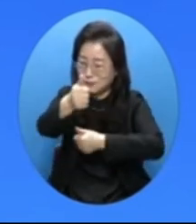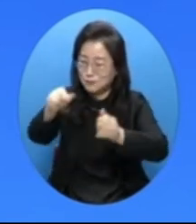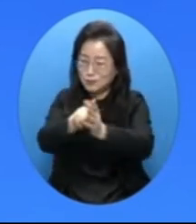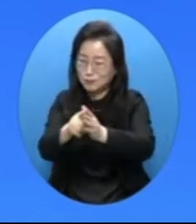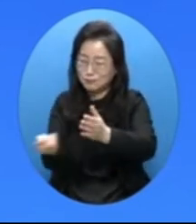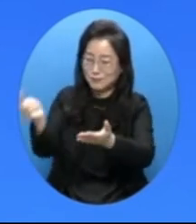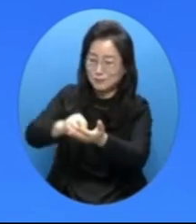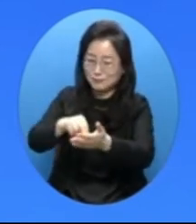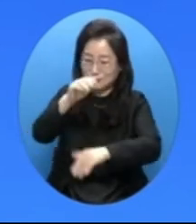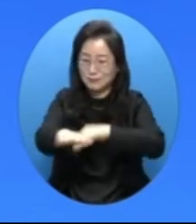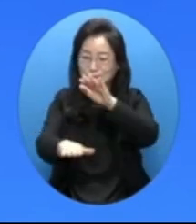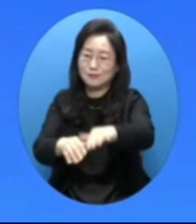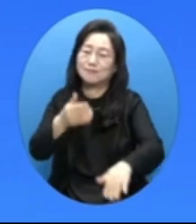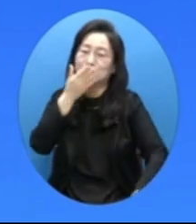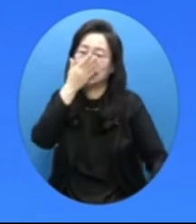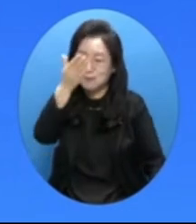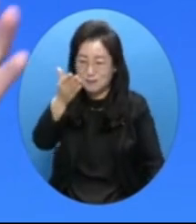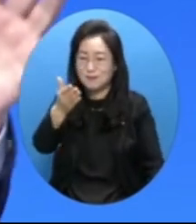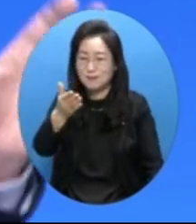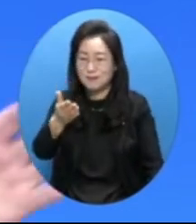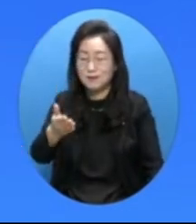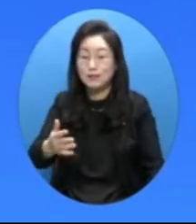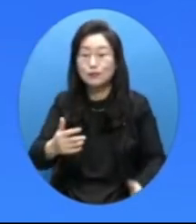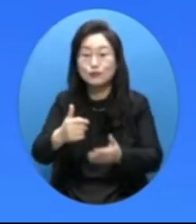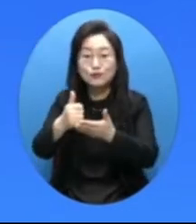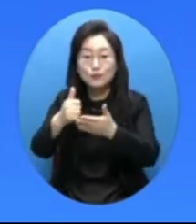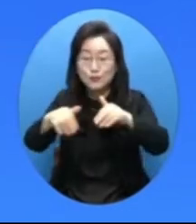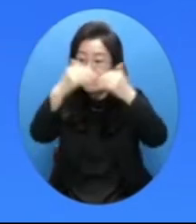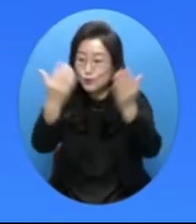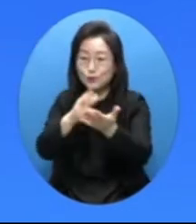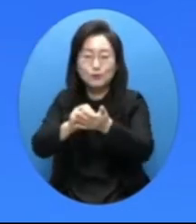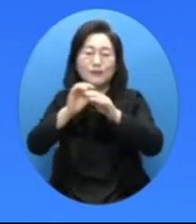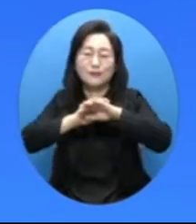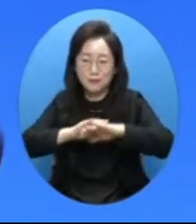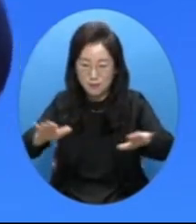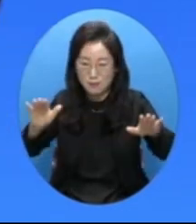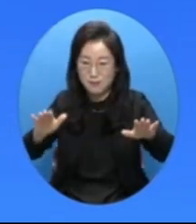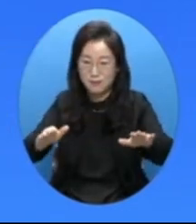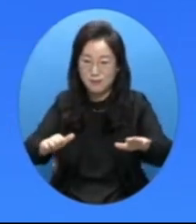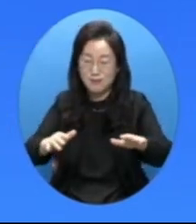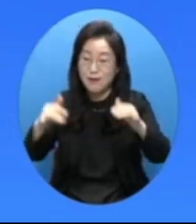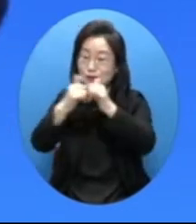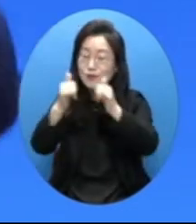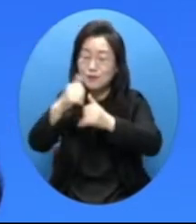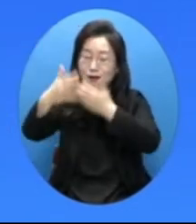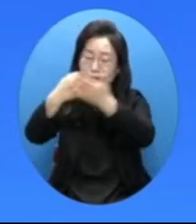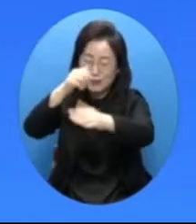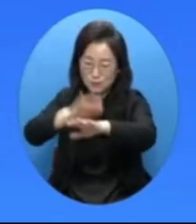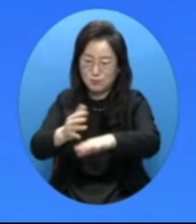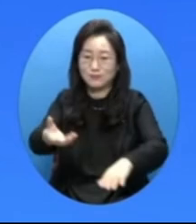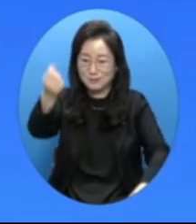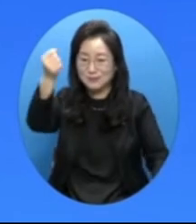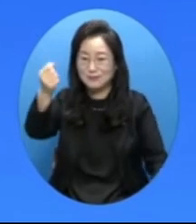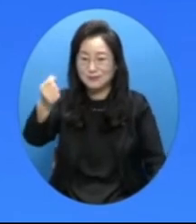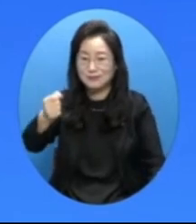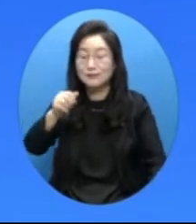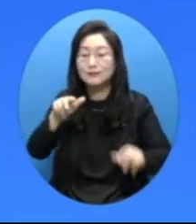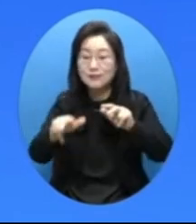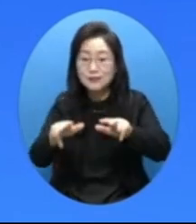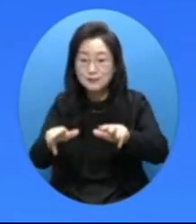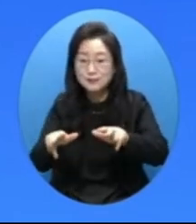전제 나갈 수 있게 되는 것입니다 주님께서 모든 문제를 해결해 주십니다 전쟁은 하나님께 속한 것입니다 지금